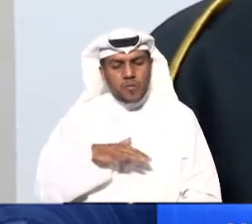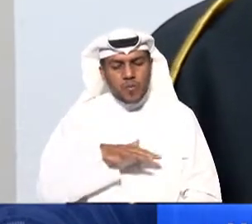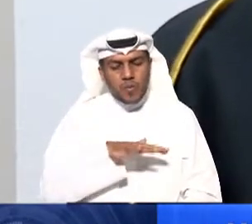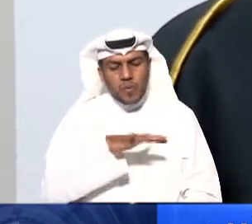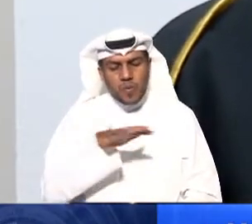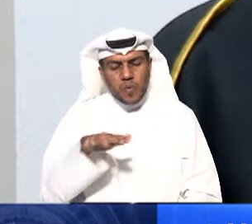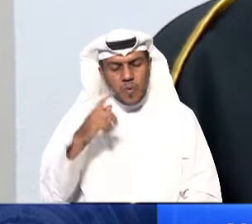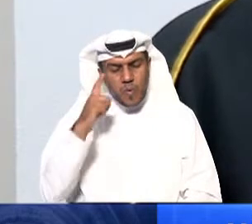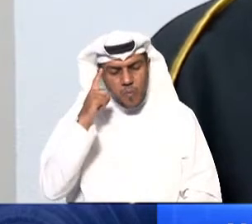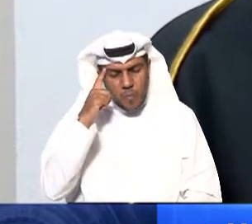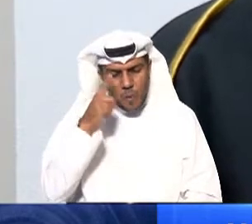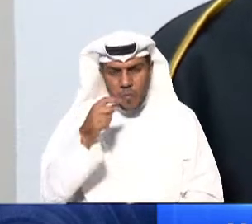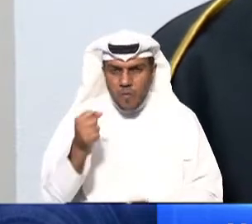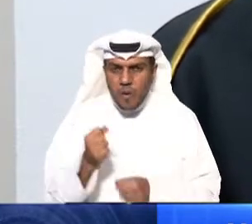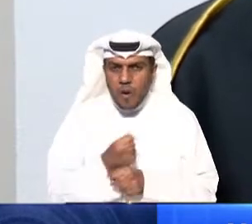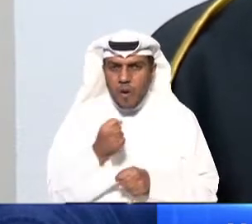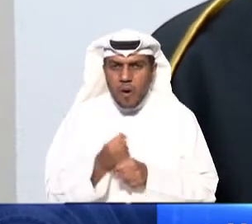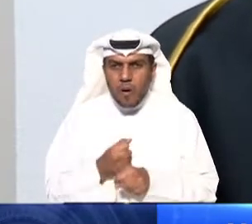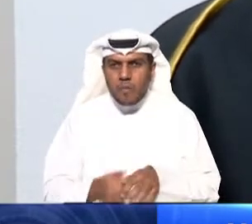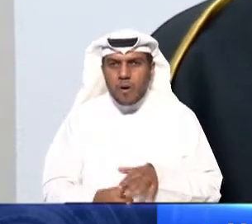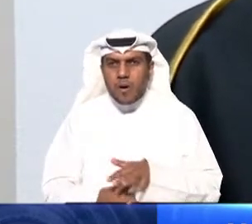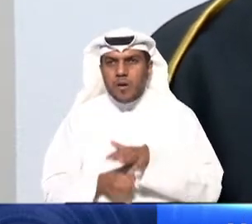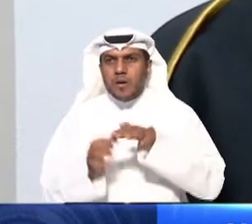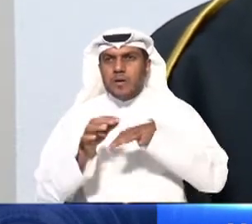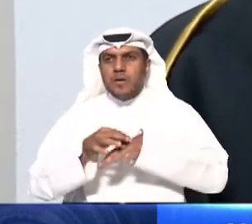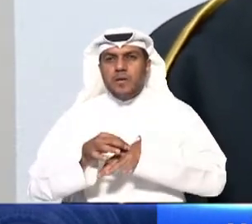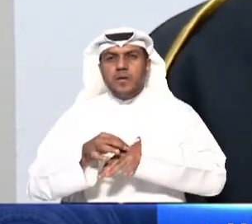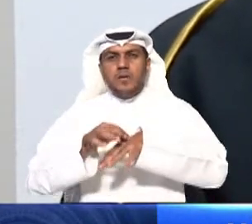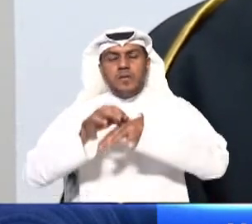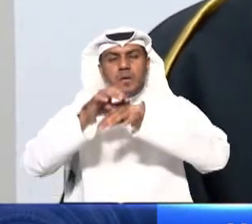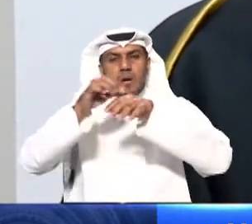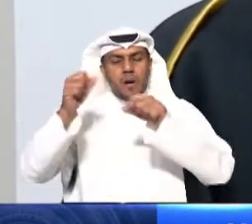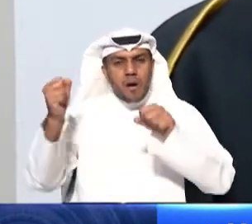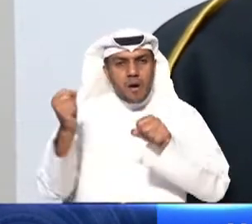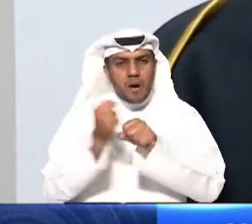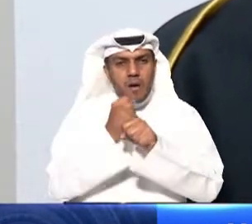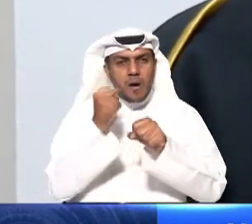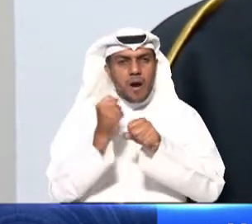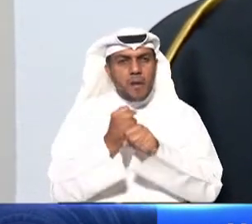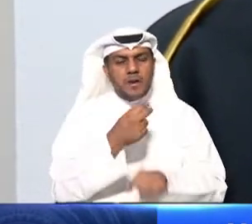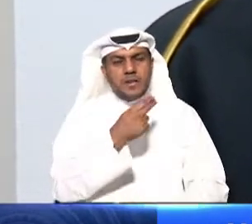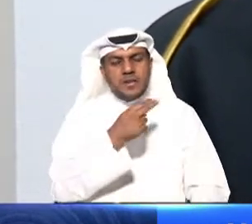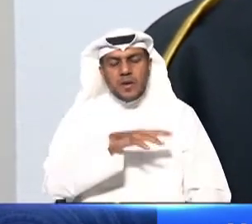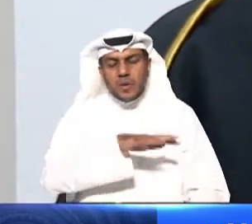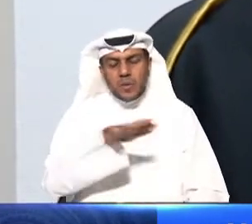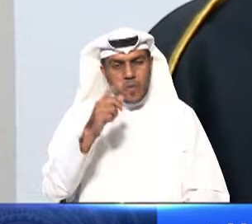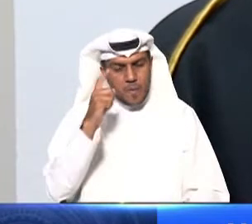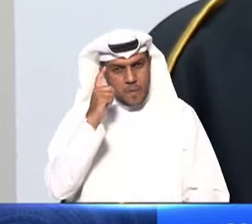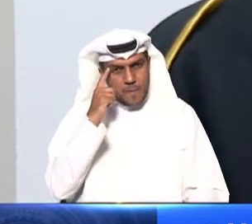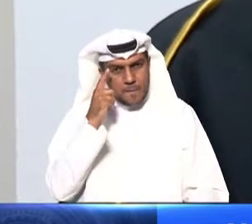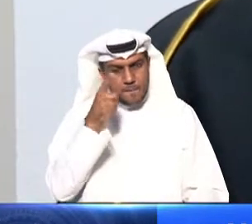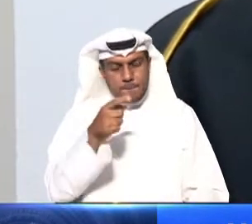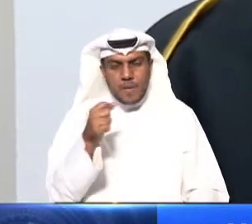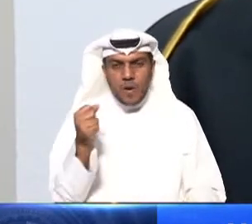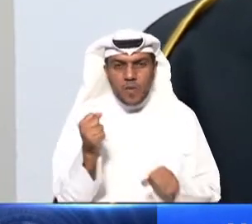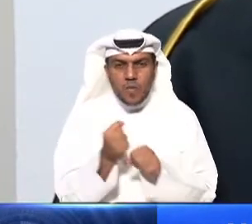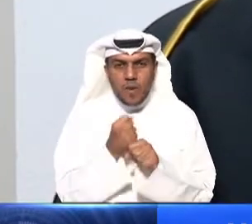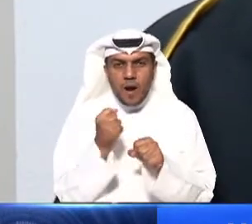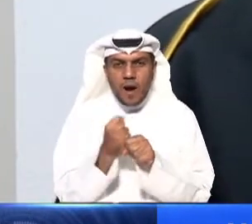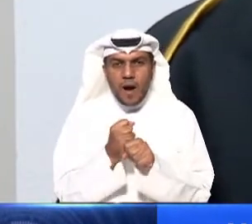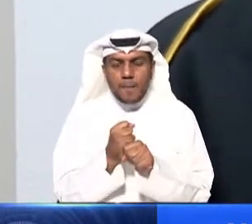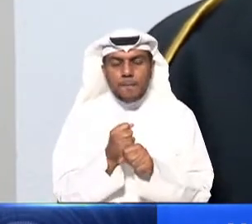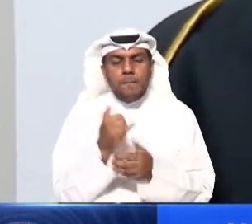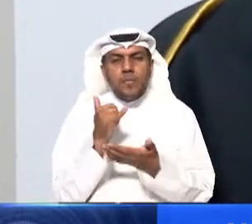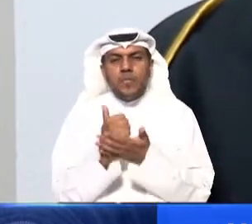وقائد العمل الإنساني وصوت الاعتدال وصوت الحكمة وصوت التوازن